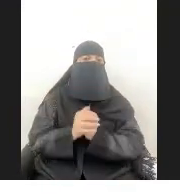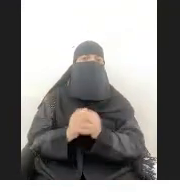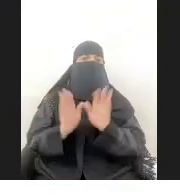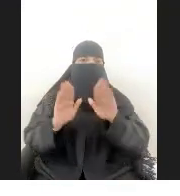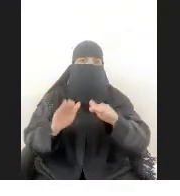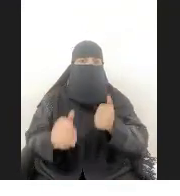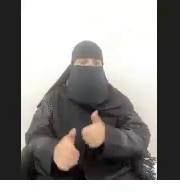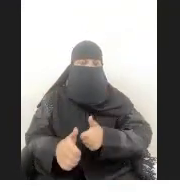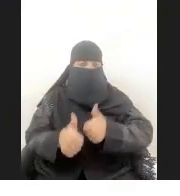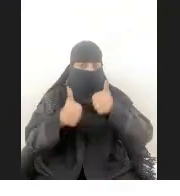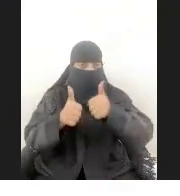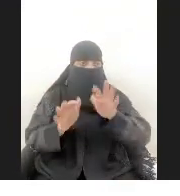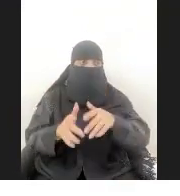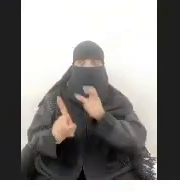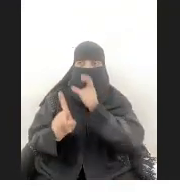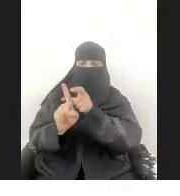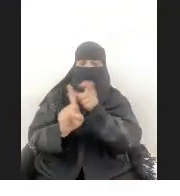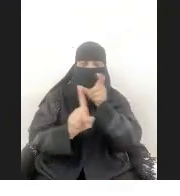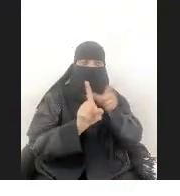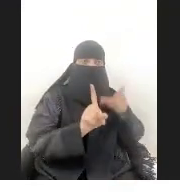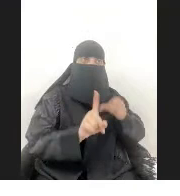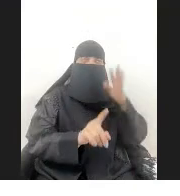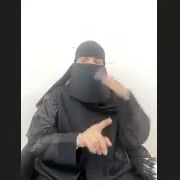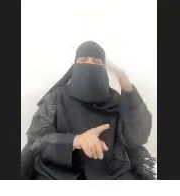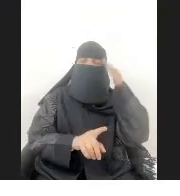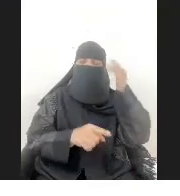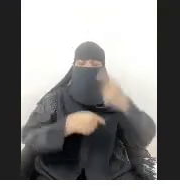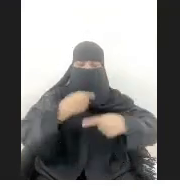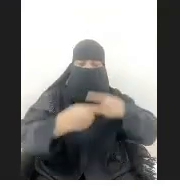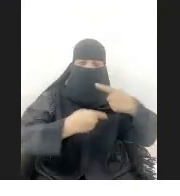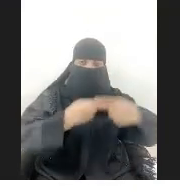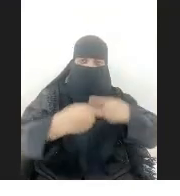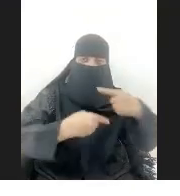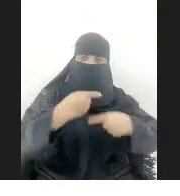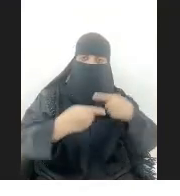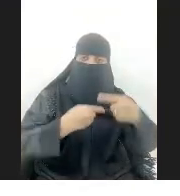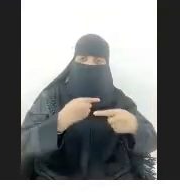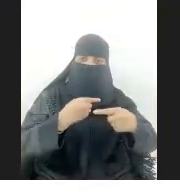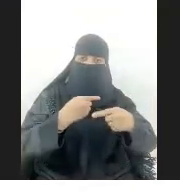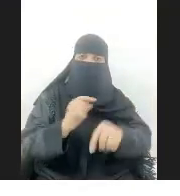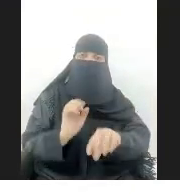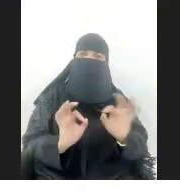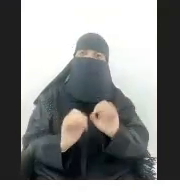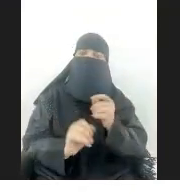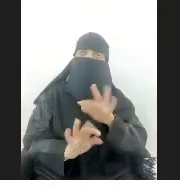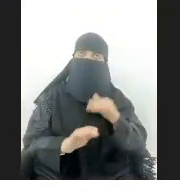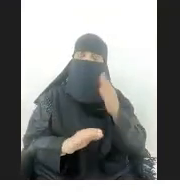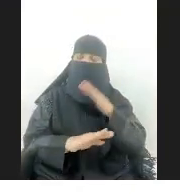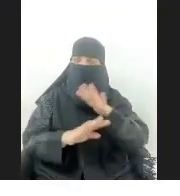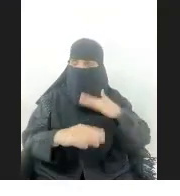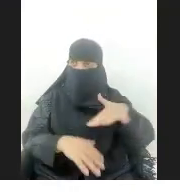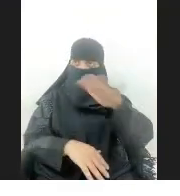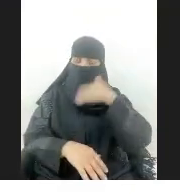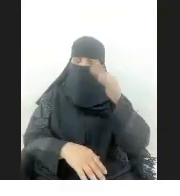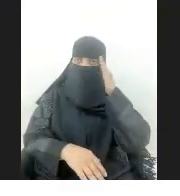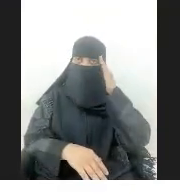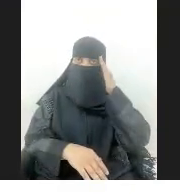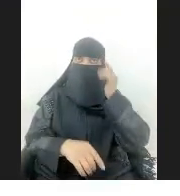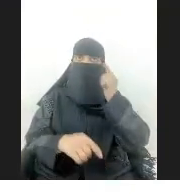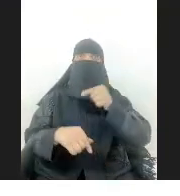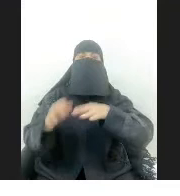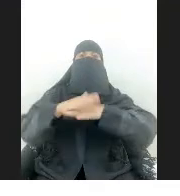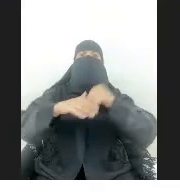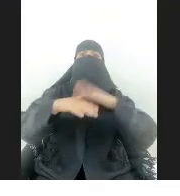معرفة وعلى اطلاع، مثل ما احنا عارفين اليوم ان احنا اليوم اللي هو عصر المهارات،